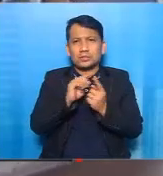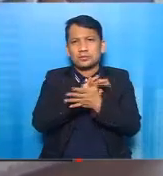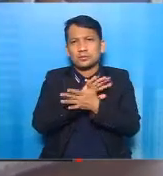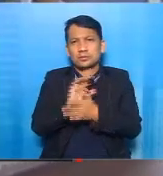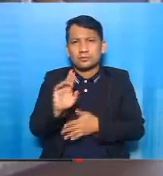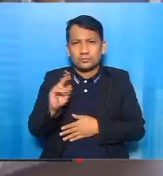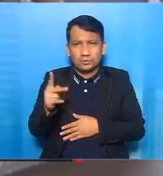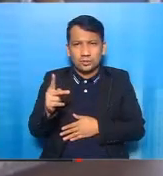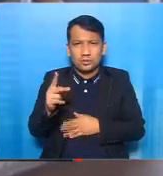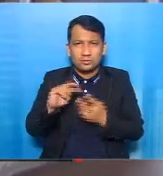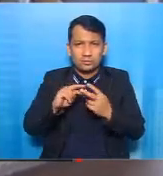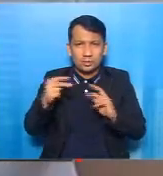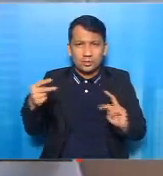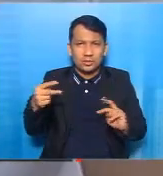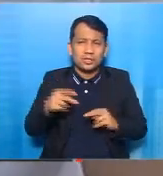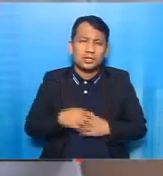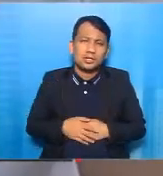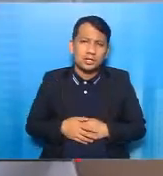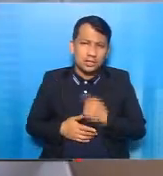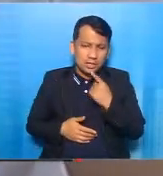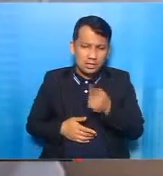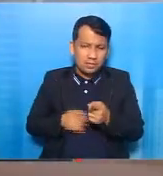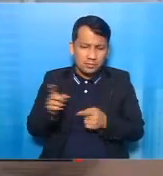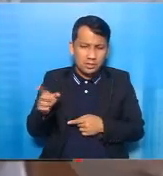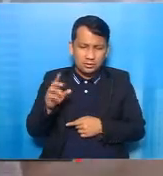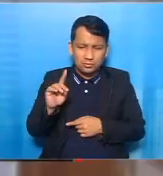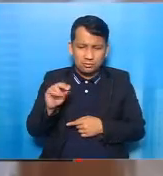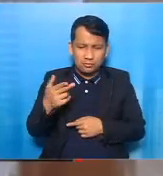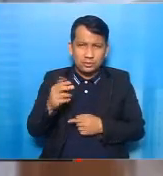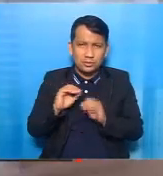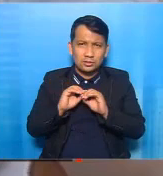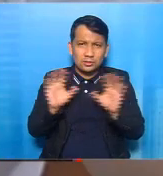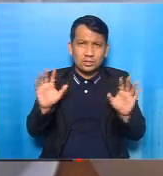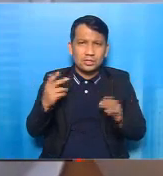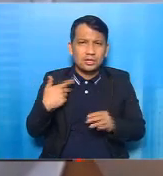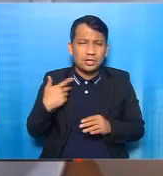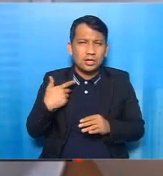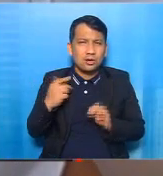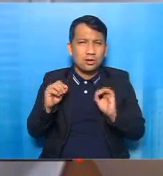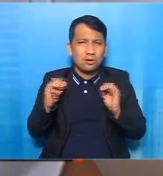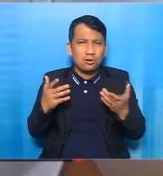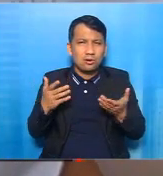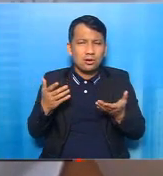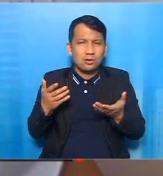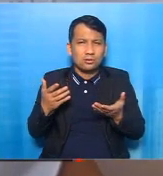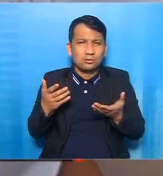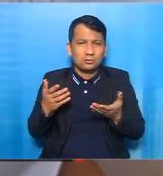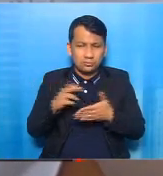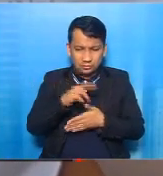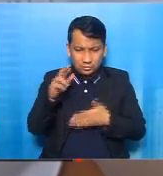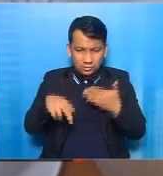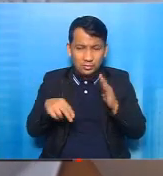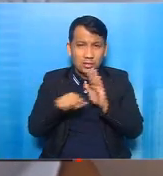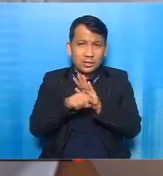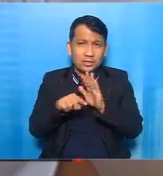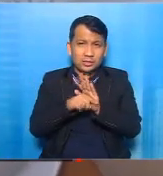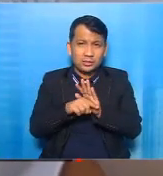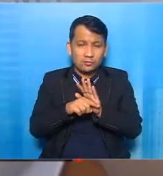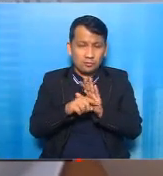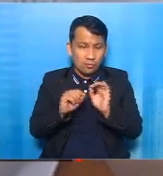UK variant. Binibigyan ng DOH ng clearance kahit wala pang result ng negative